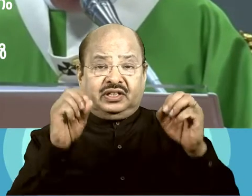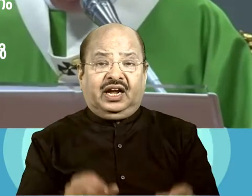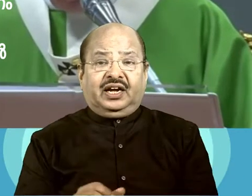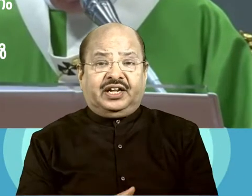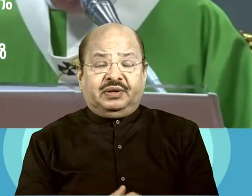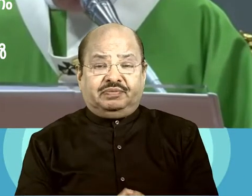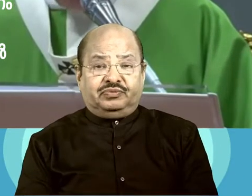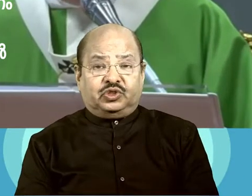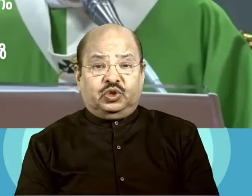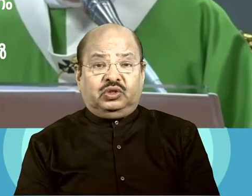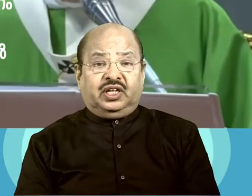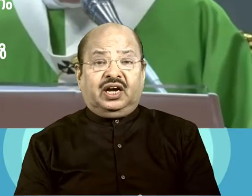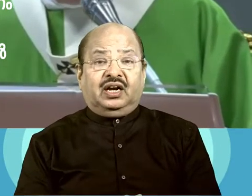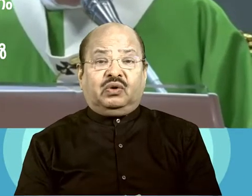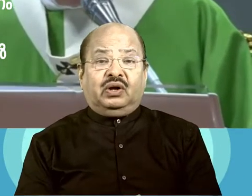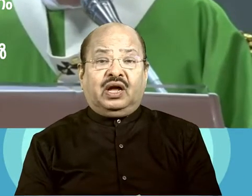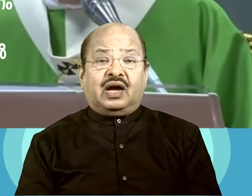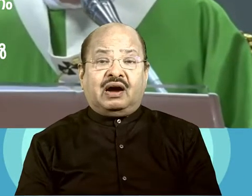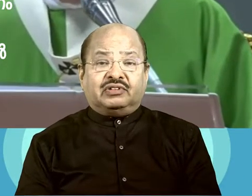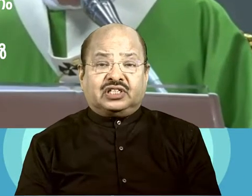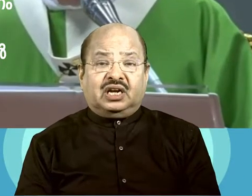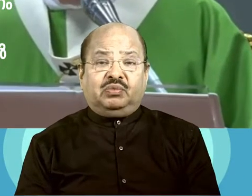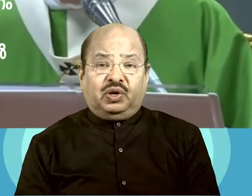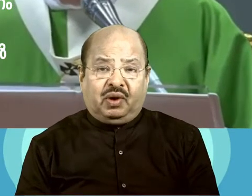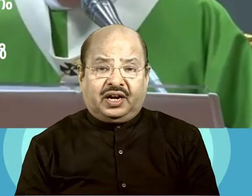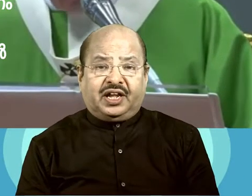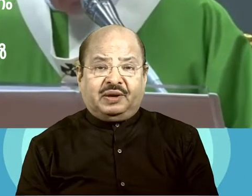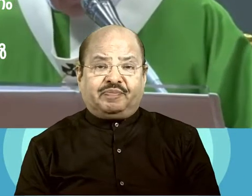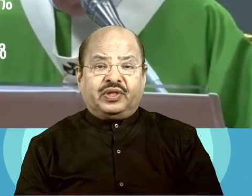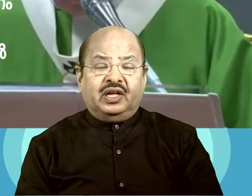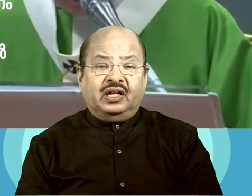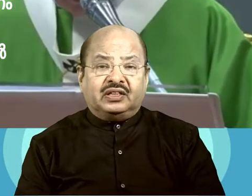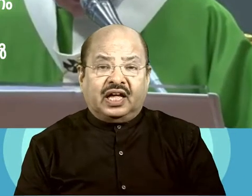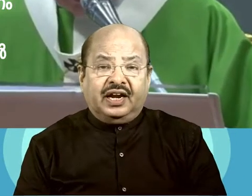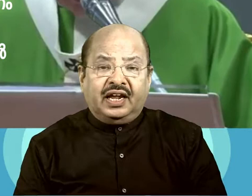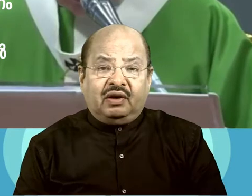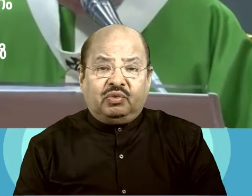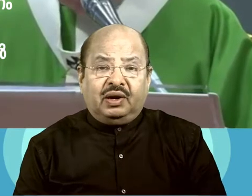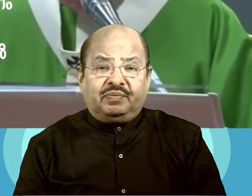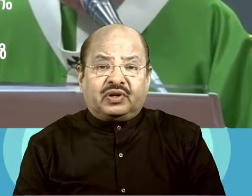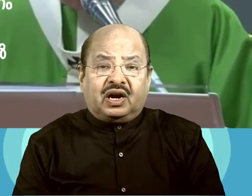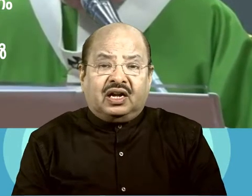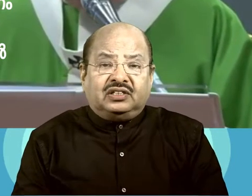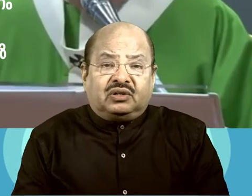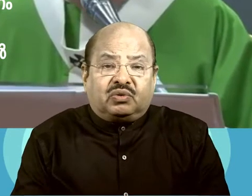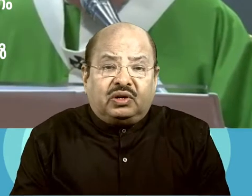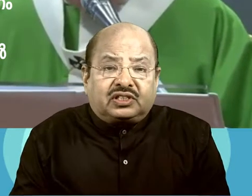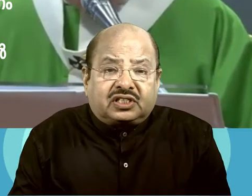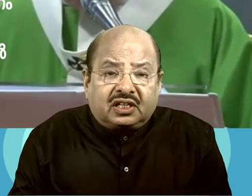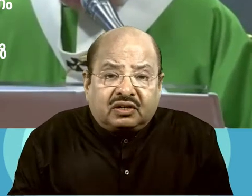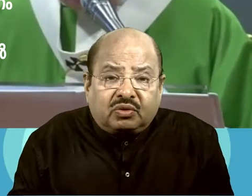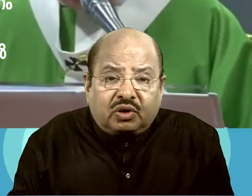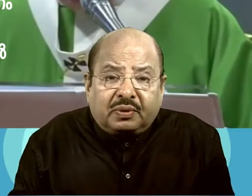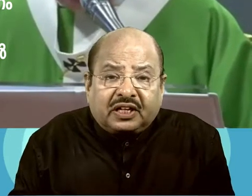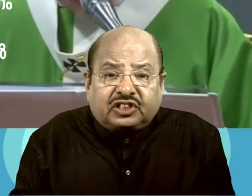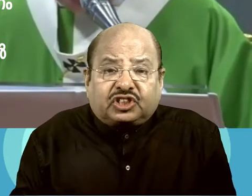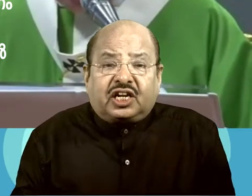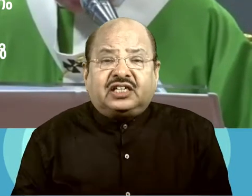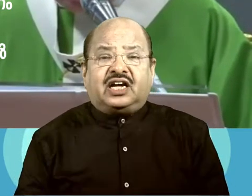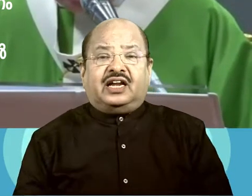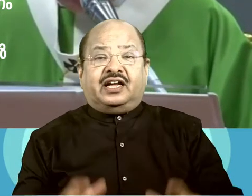ശ്രവണം നിർത്തലാക്കിയും ചോദ്യങ്ങൾക്കുള്ള അവസരം ഒഴിവാക്കിയും തൻ്റെ യൗവനം കളഞ്ഞ് കുളിച്ച്